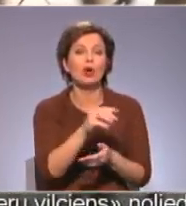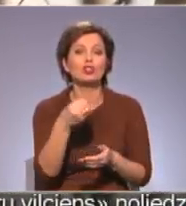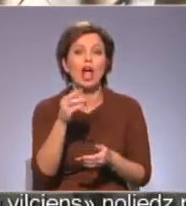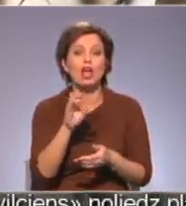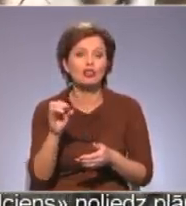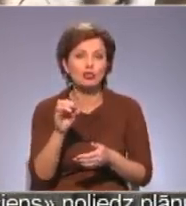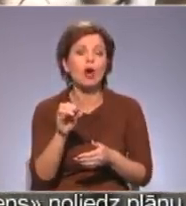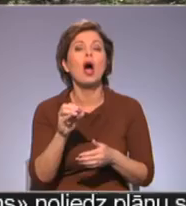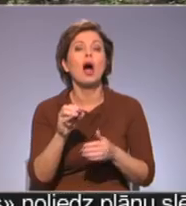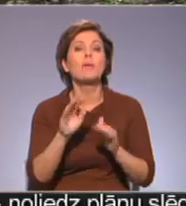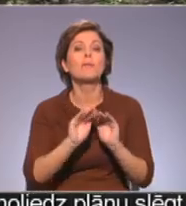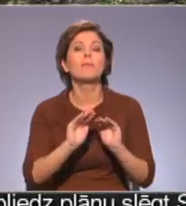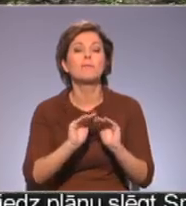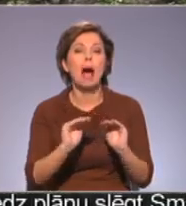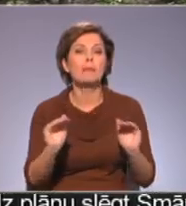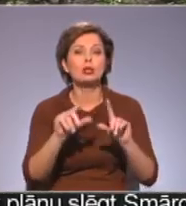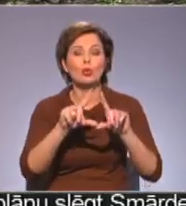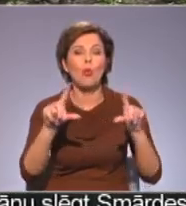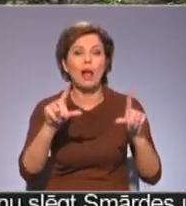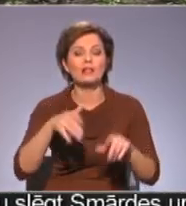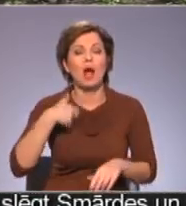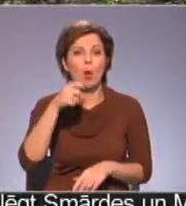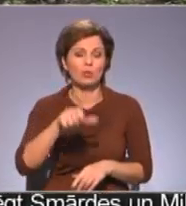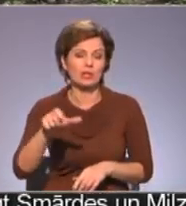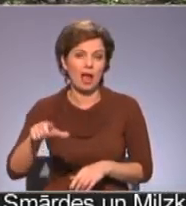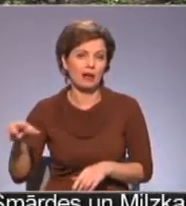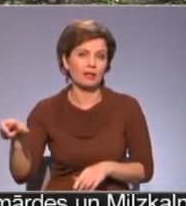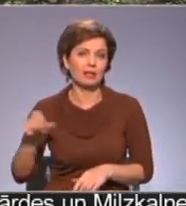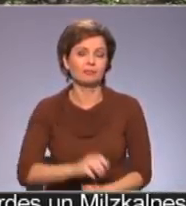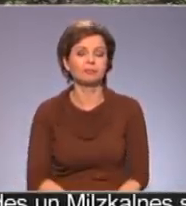pamatskolas skolēni. Ausmas Prukte, Jānis Jurčenko, Latgales reģionālā televīzija.